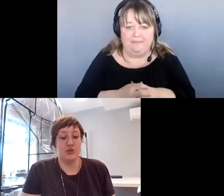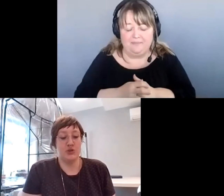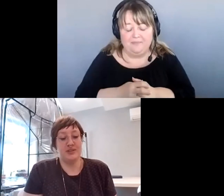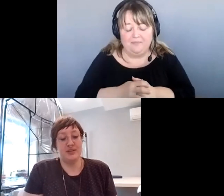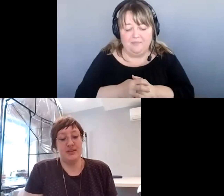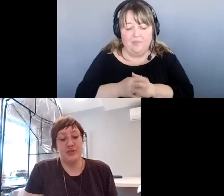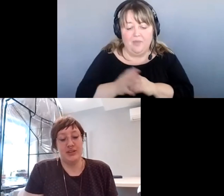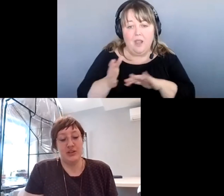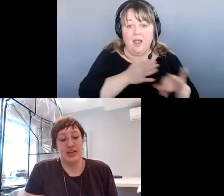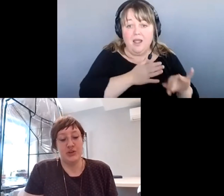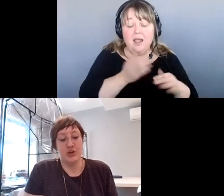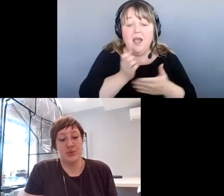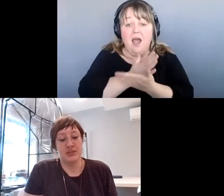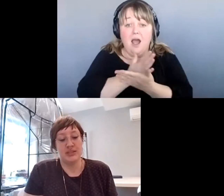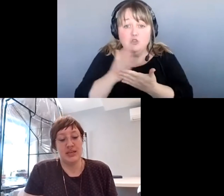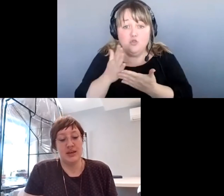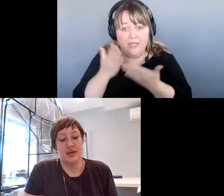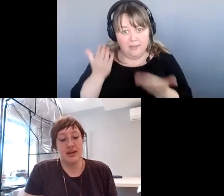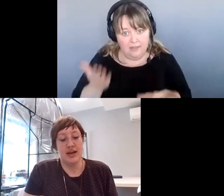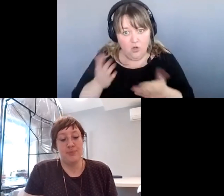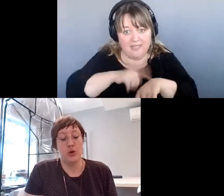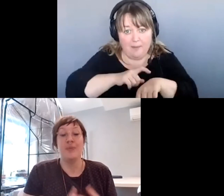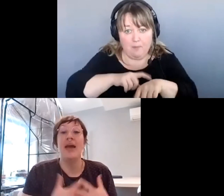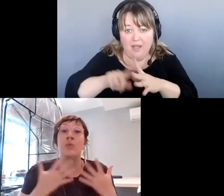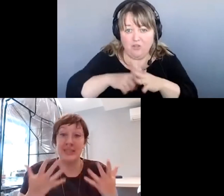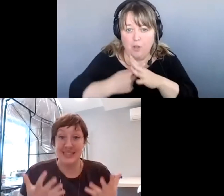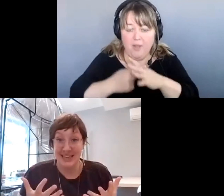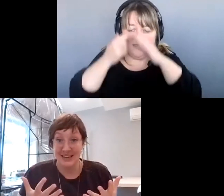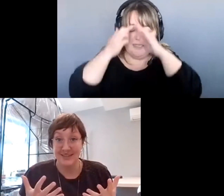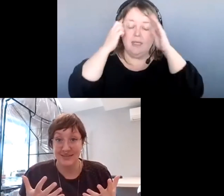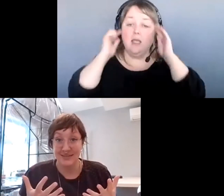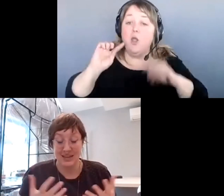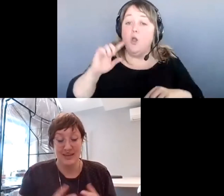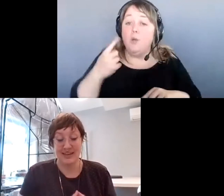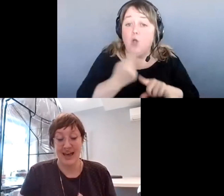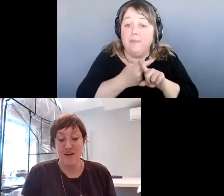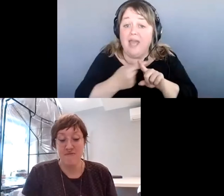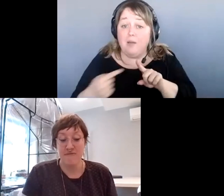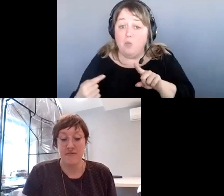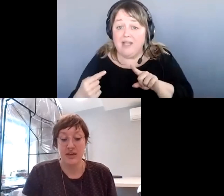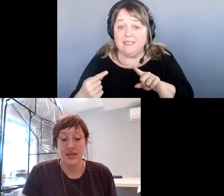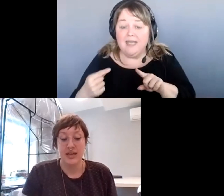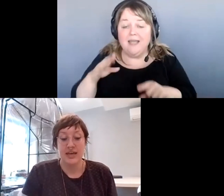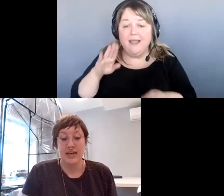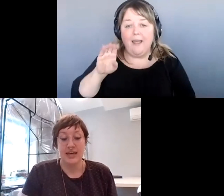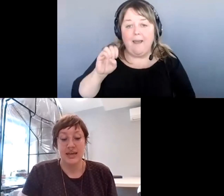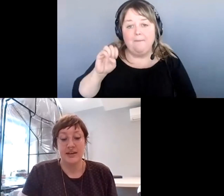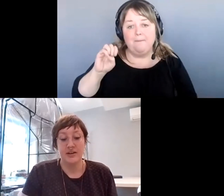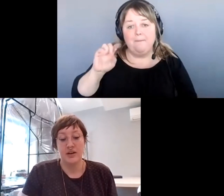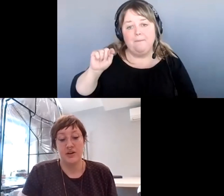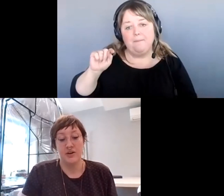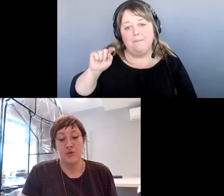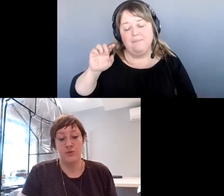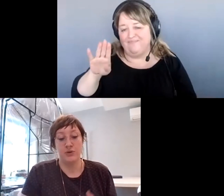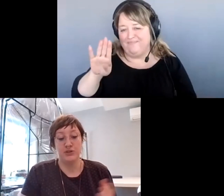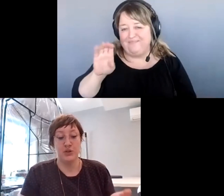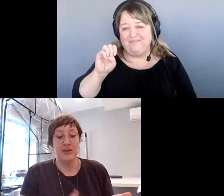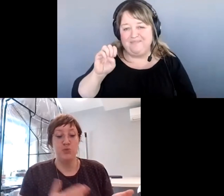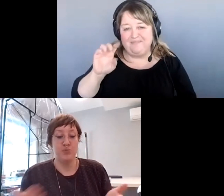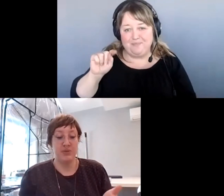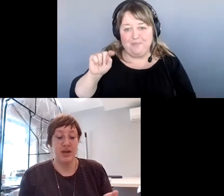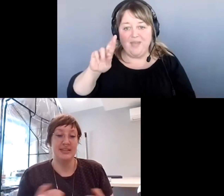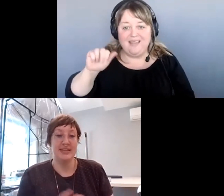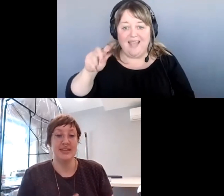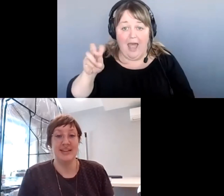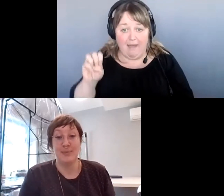puis, ensuite, ça va être le temps de commencer la première moitié des betteraves et on va